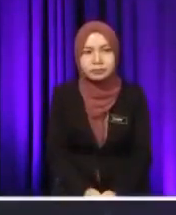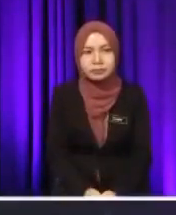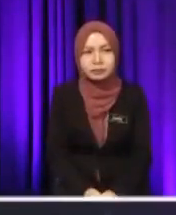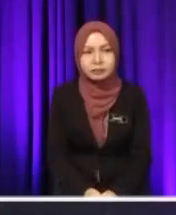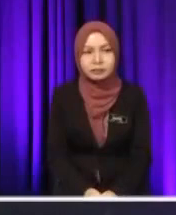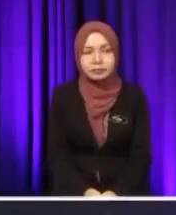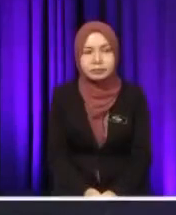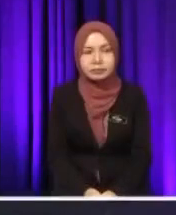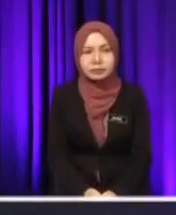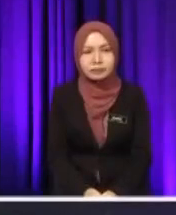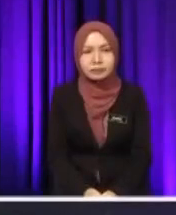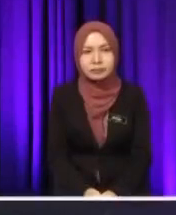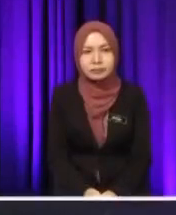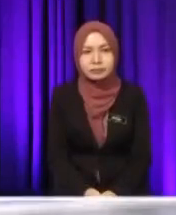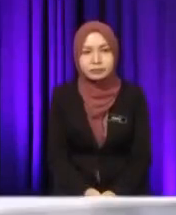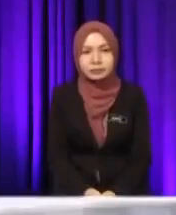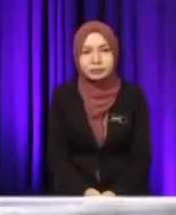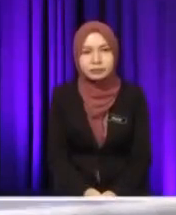yang kira masa juga. Ada tak? Tak ada timer.